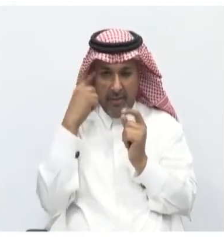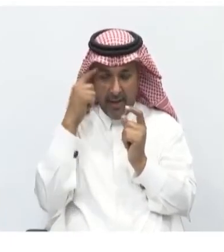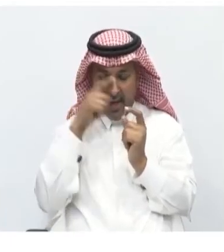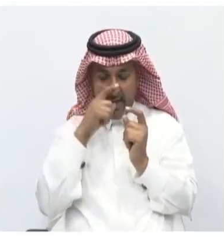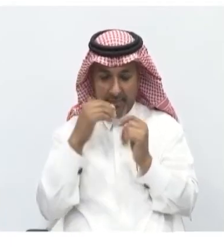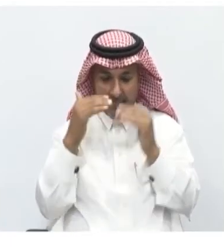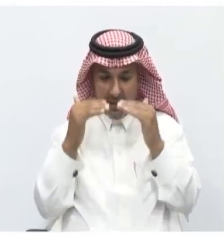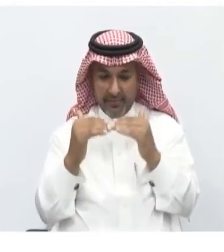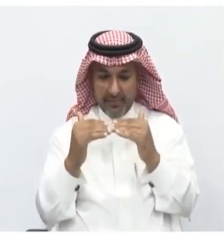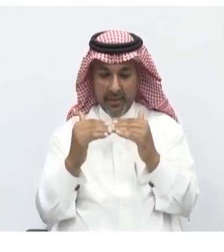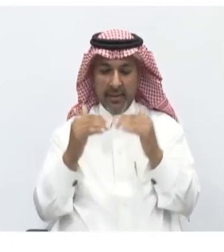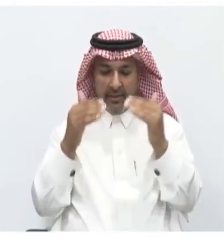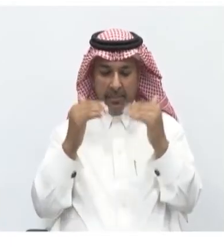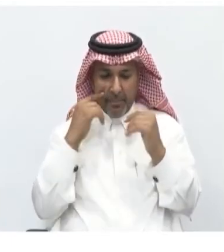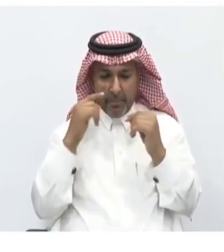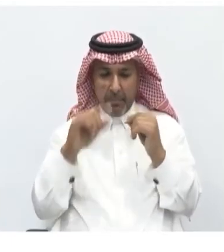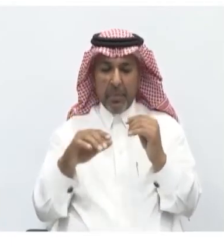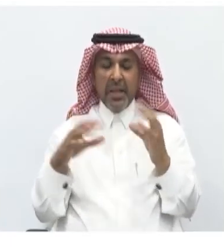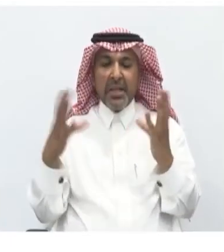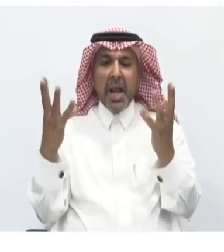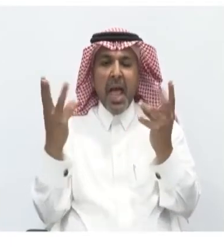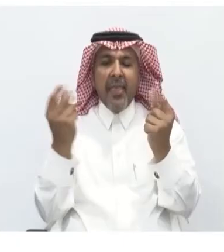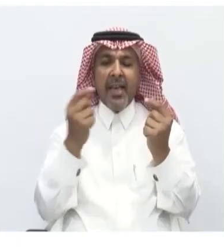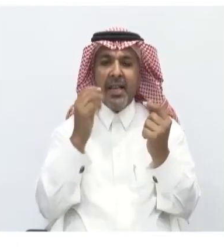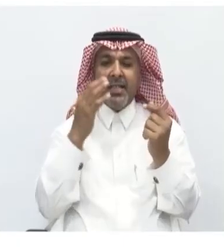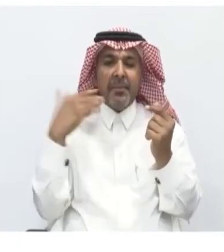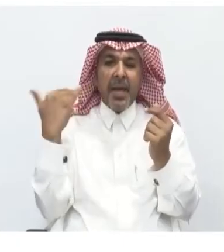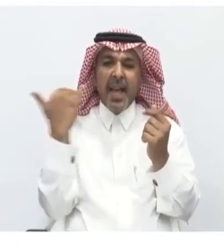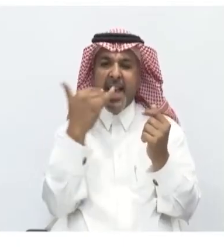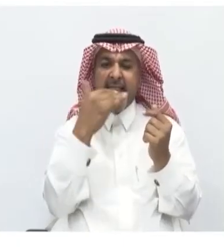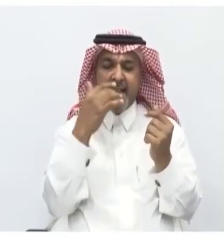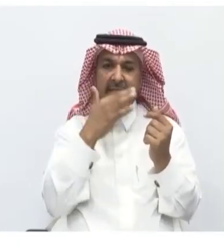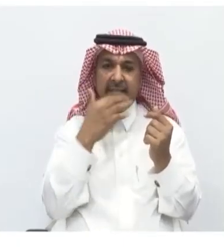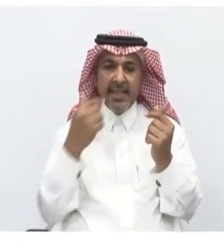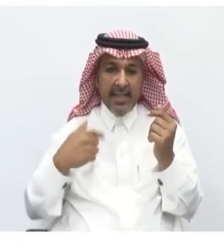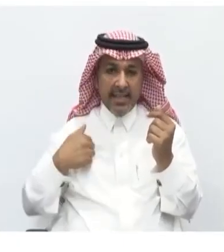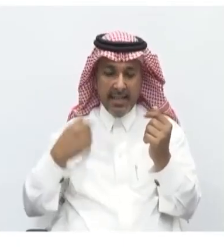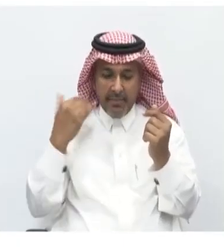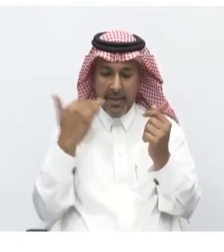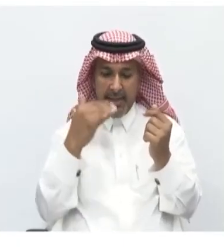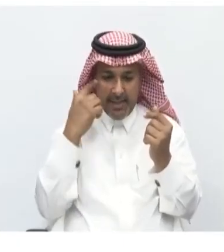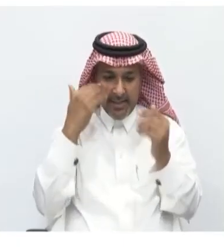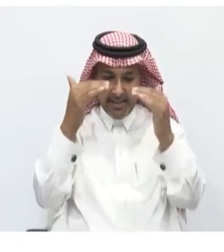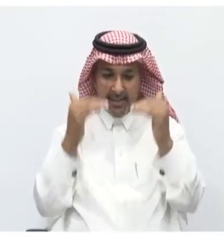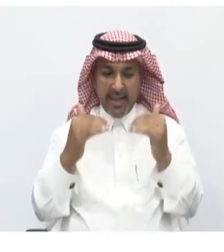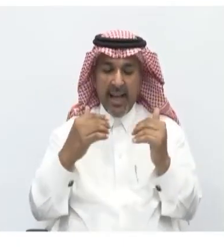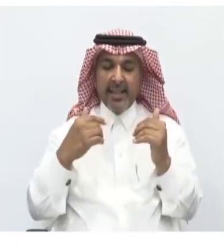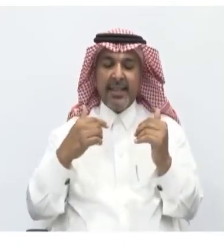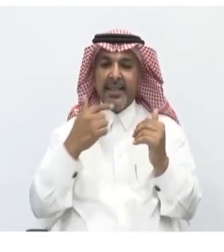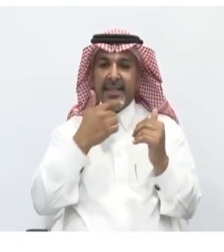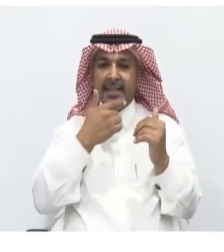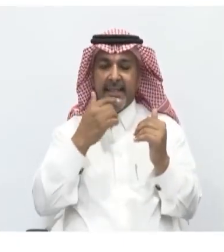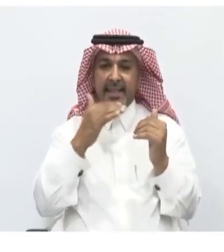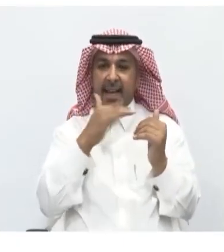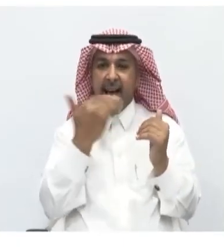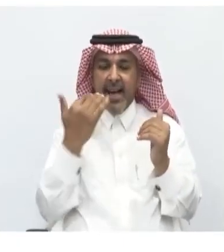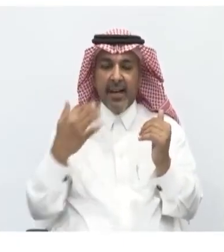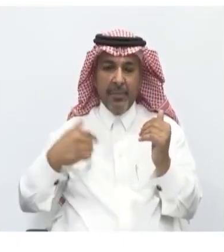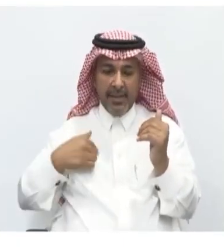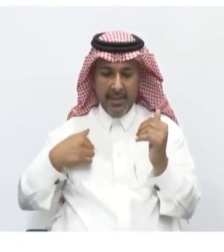جزيئات من الاكسجين يعطيني اثنين وحده صيغه من اكسيد الحديد الثلاثي هذه الطريقه الاولى